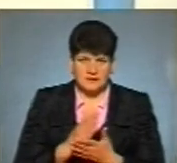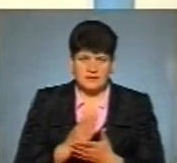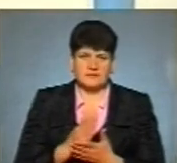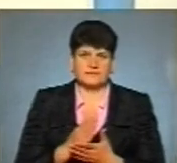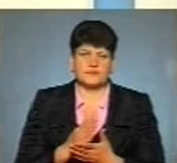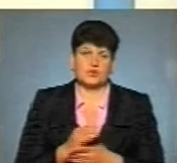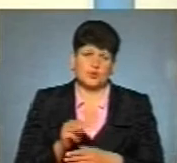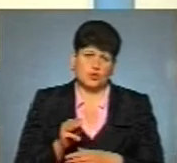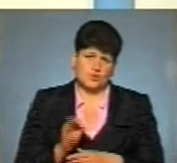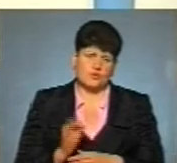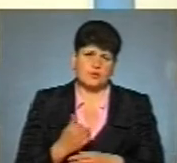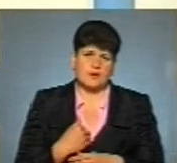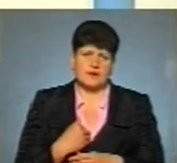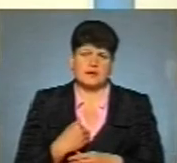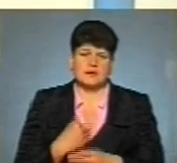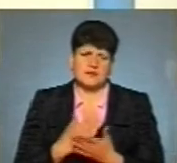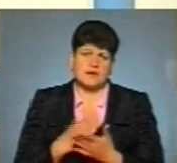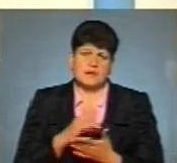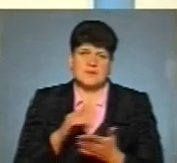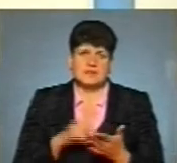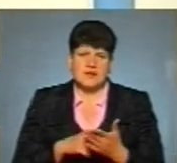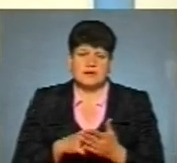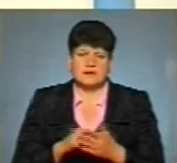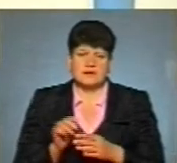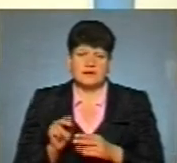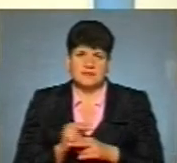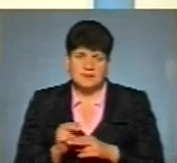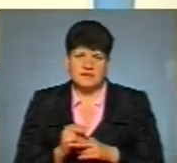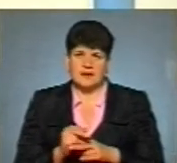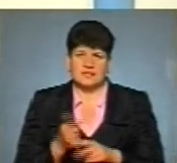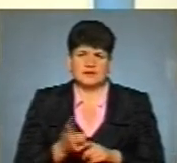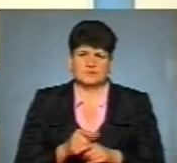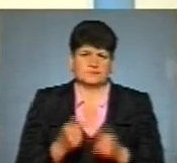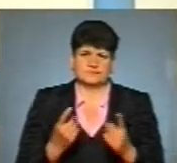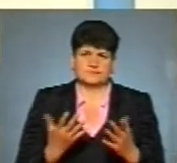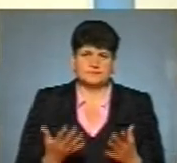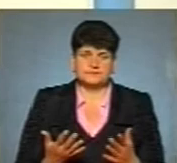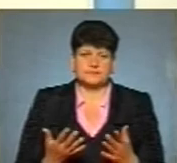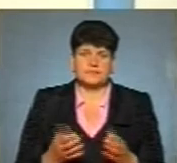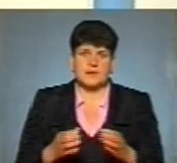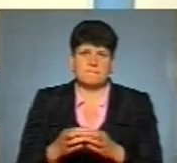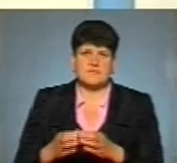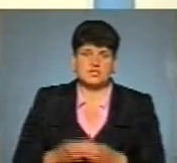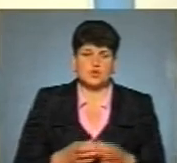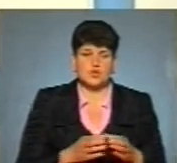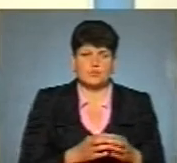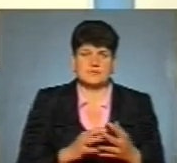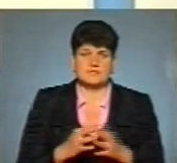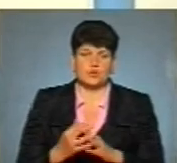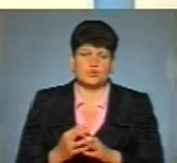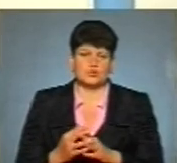Тому тут питання, десь є коригування, але воно не суттєво, будемо казати, між групами